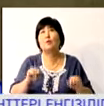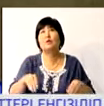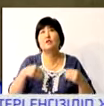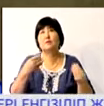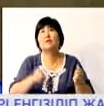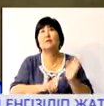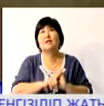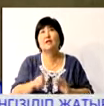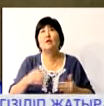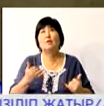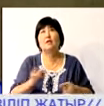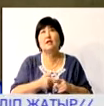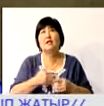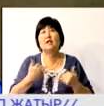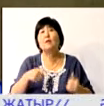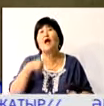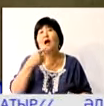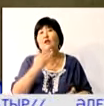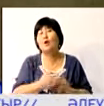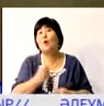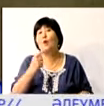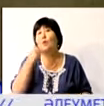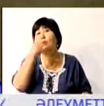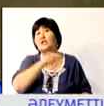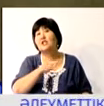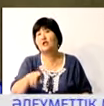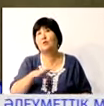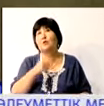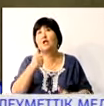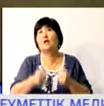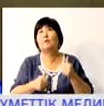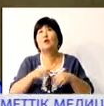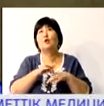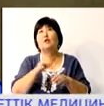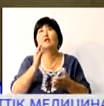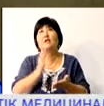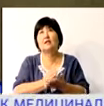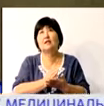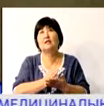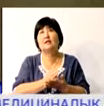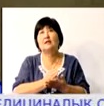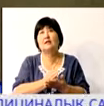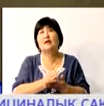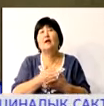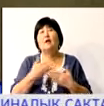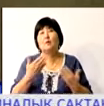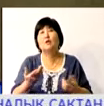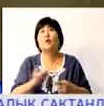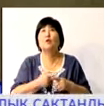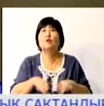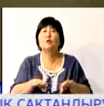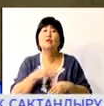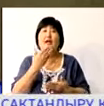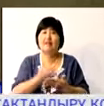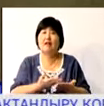келе жатыр. Міне енді биыл айтып отырмыз ғой, 11 жыл болды осы байқаудың ұйымдастырылып келе жатқандығына. Міне, осының өзі